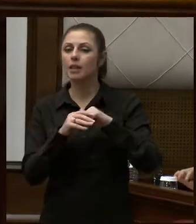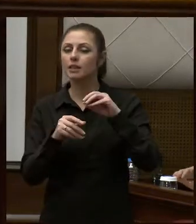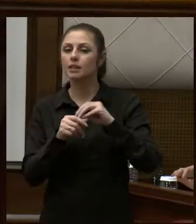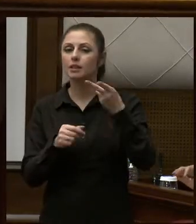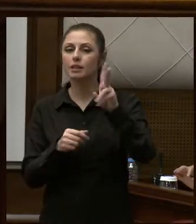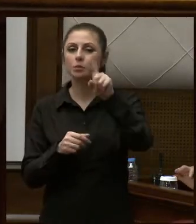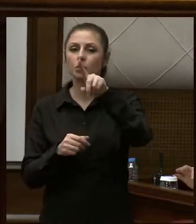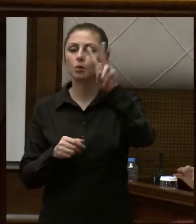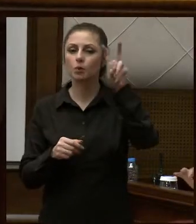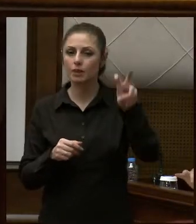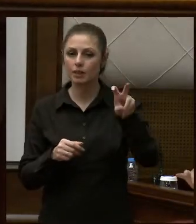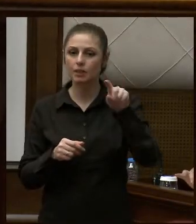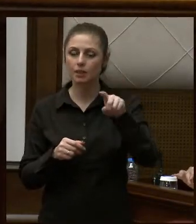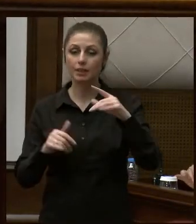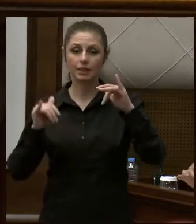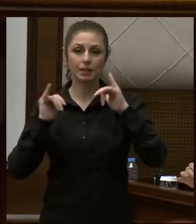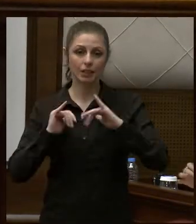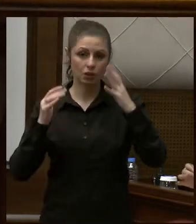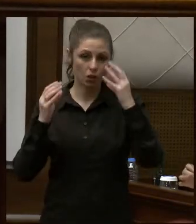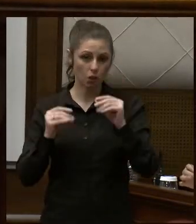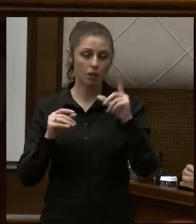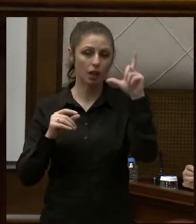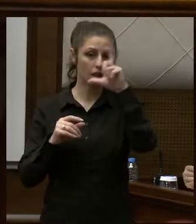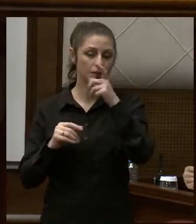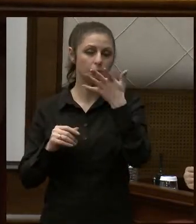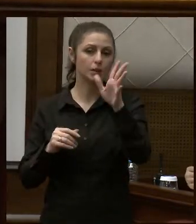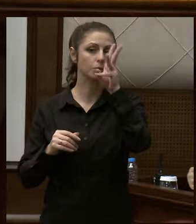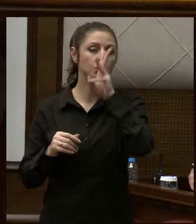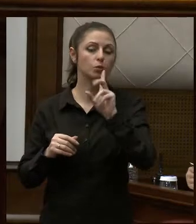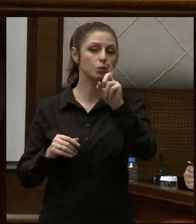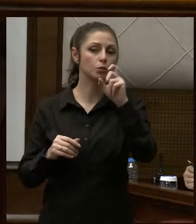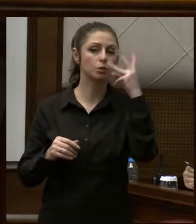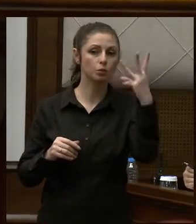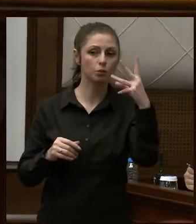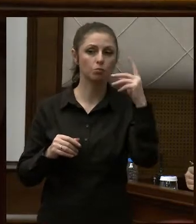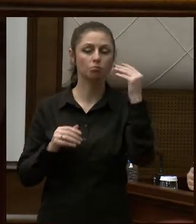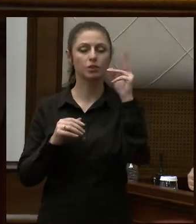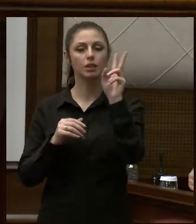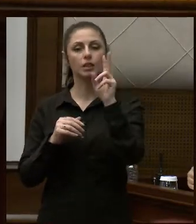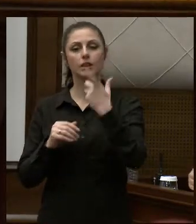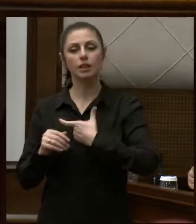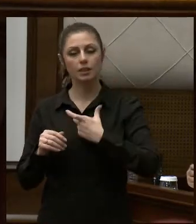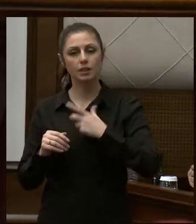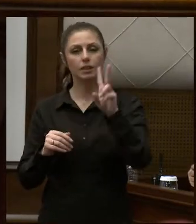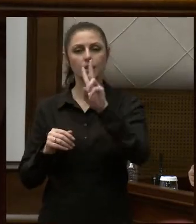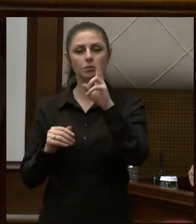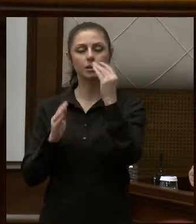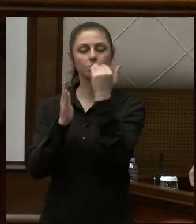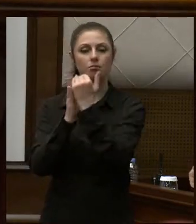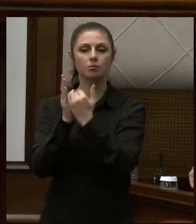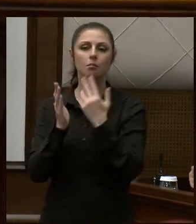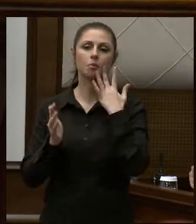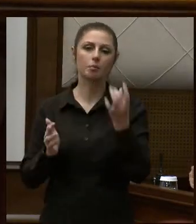yılında tatil edileceği ayın 5393 sayılı yasanın 20. maddesi uyarınca